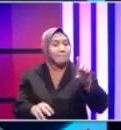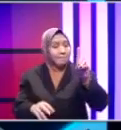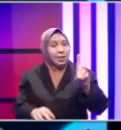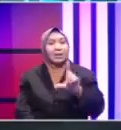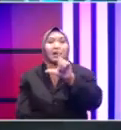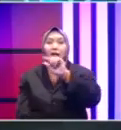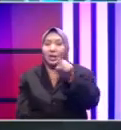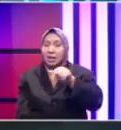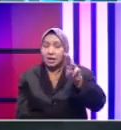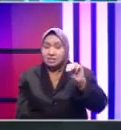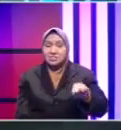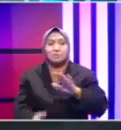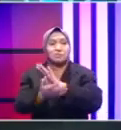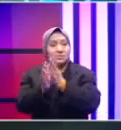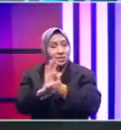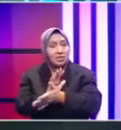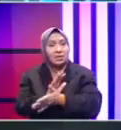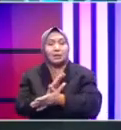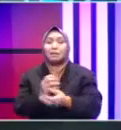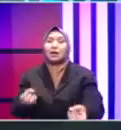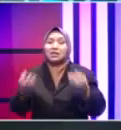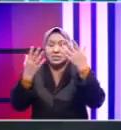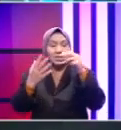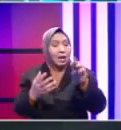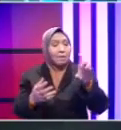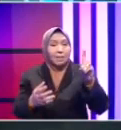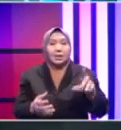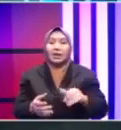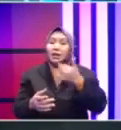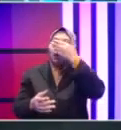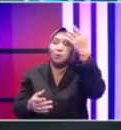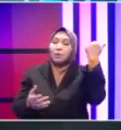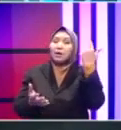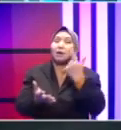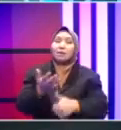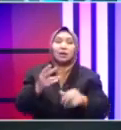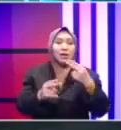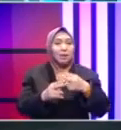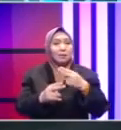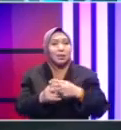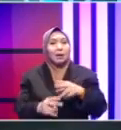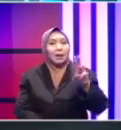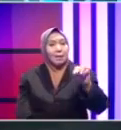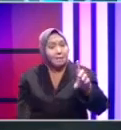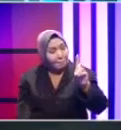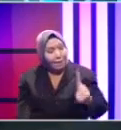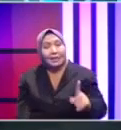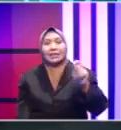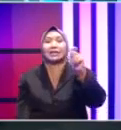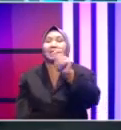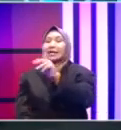cuaca terbakar sedang nyetir di banyak sangat matir jadi lupa kadang-kadang jadi ini lagi makin